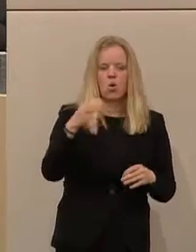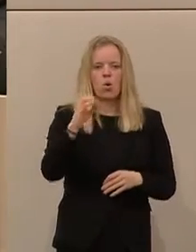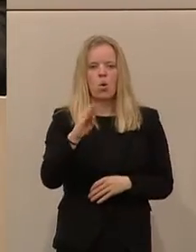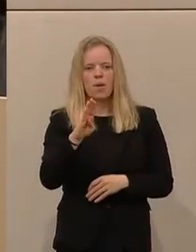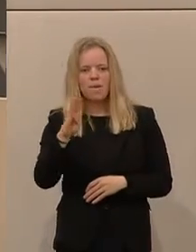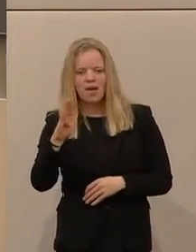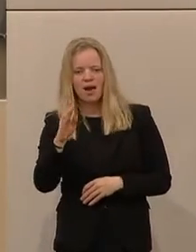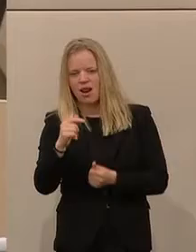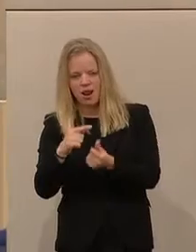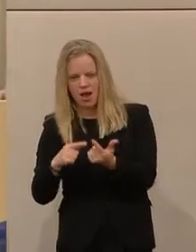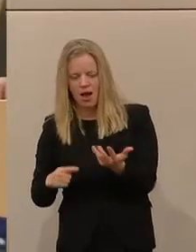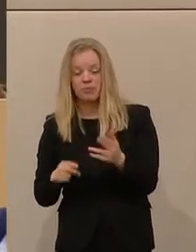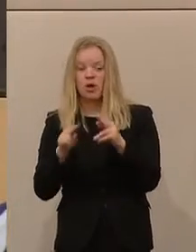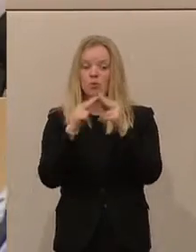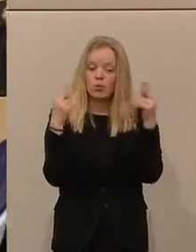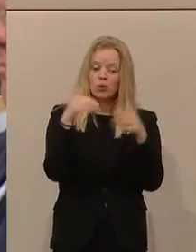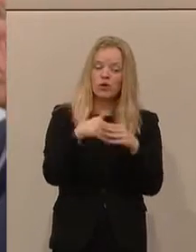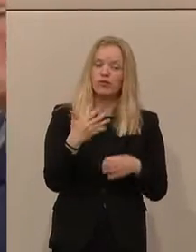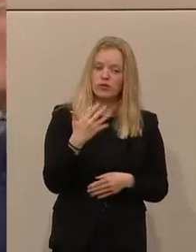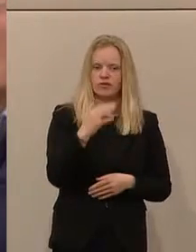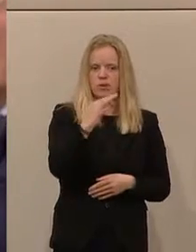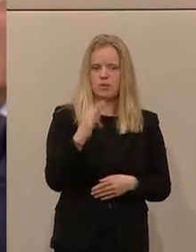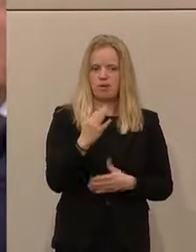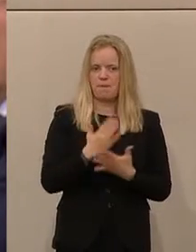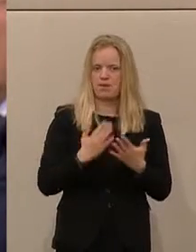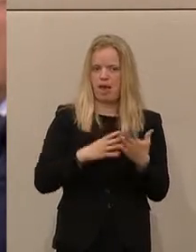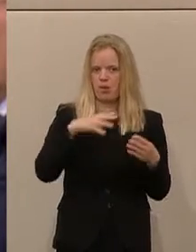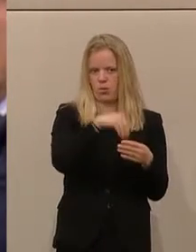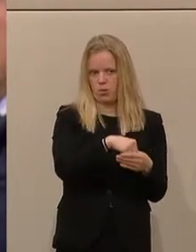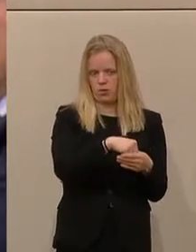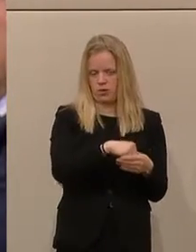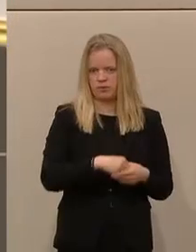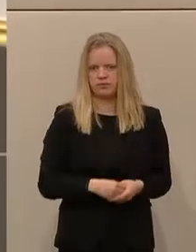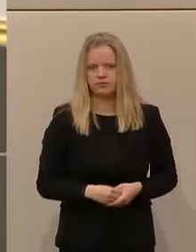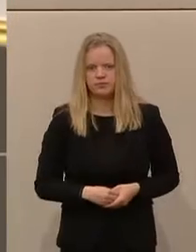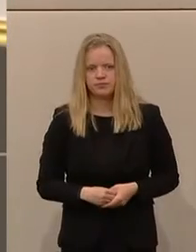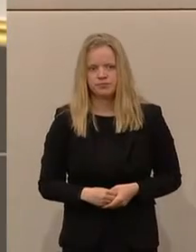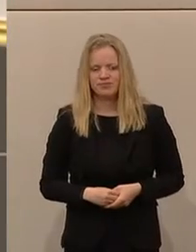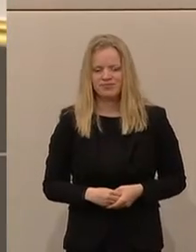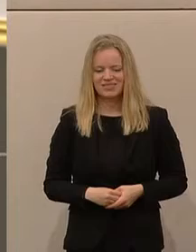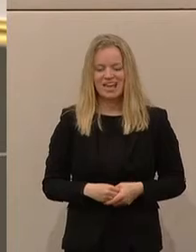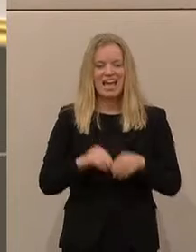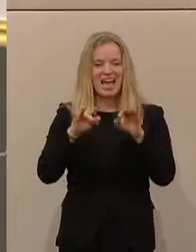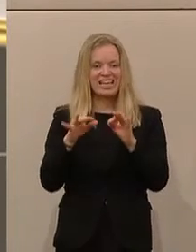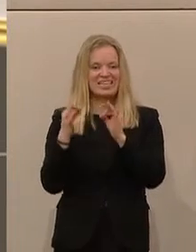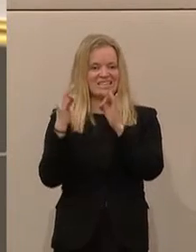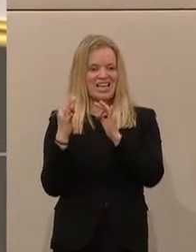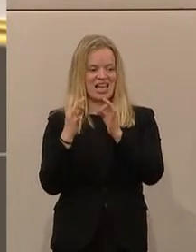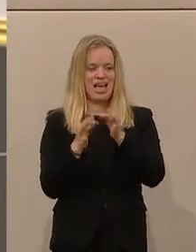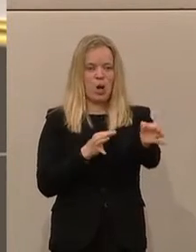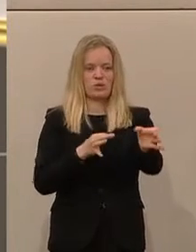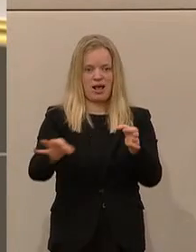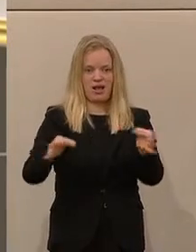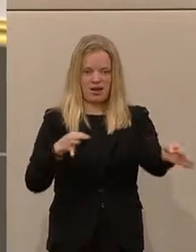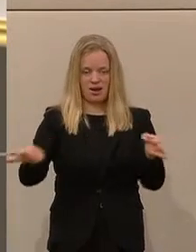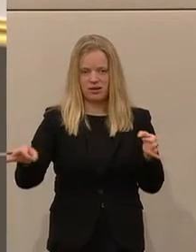denen der Bund zu 50% beteiligt ist. Für die ausgegliederten Rechtsträger, der Rechtsträger